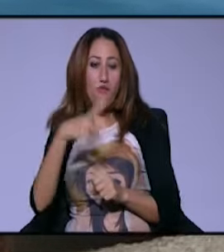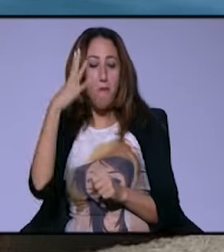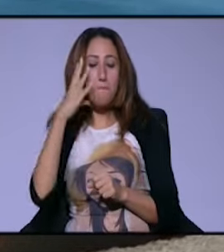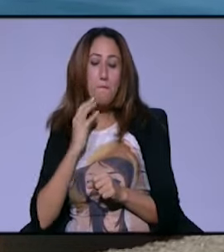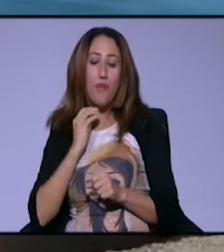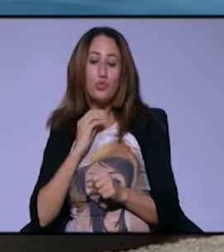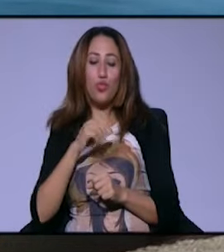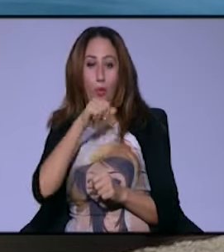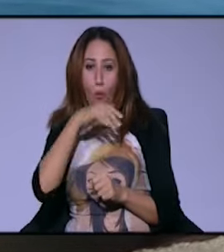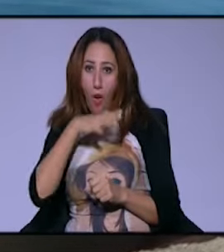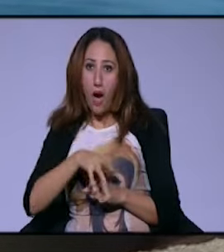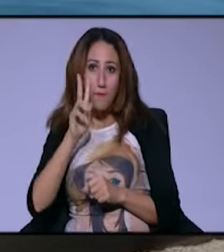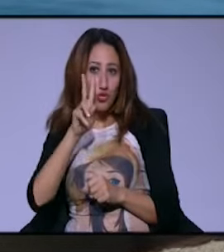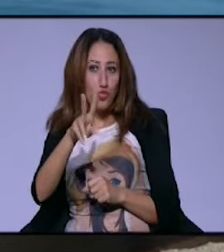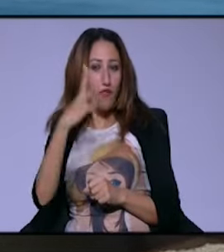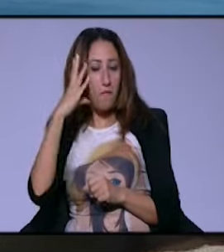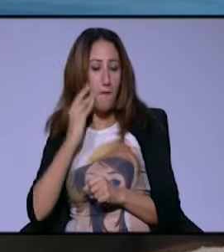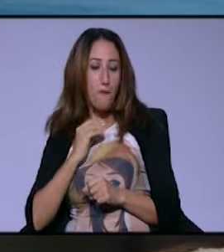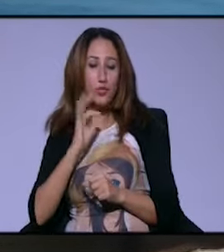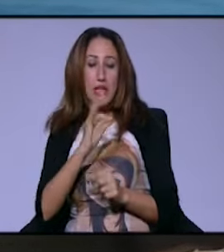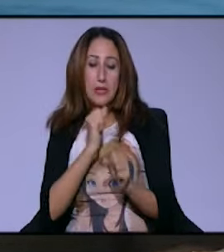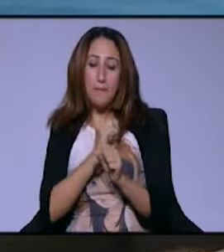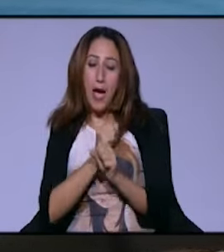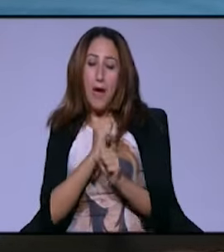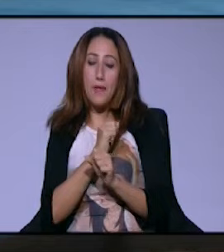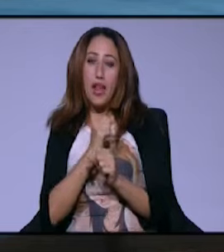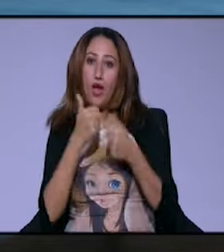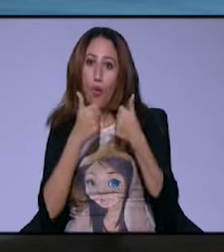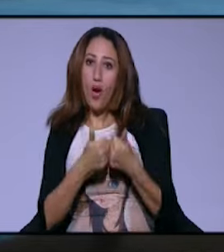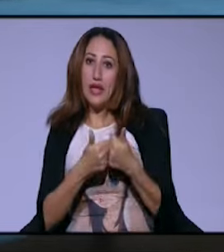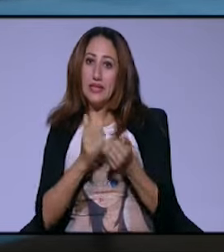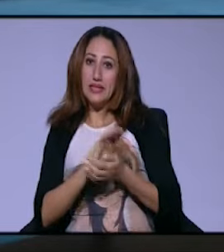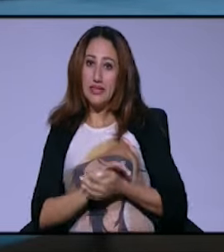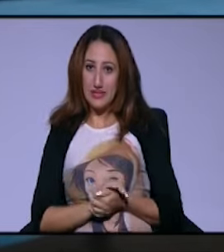بيها سيدنا رسول الله واعرضيها كده. شوفي